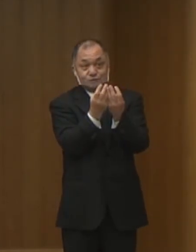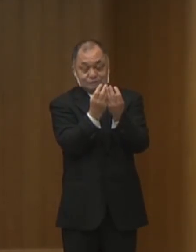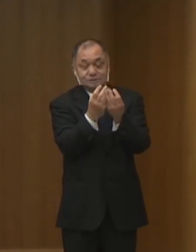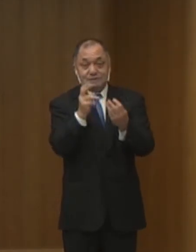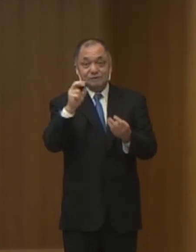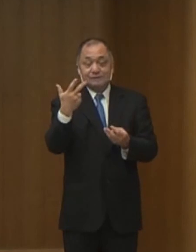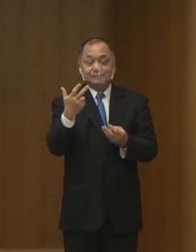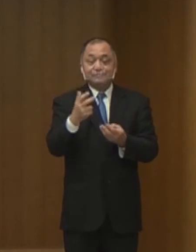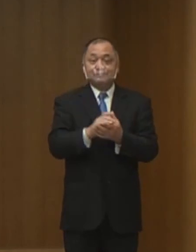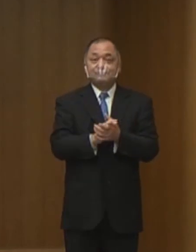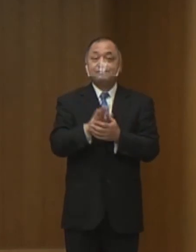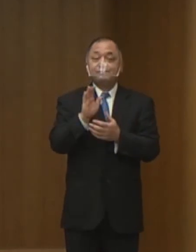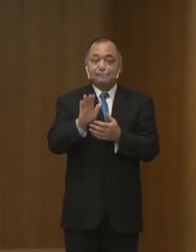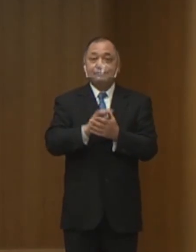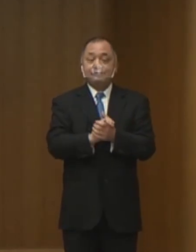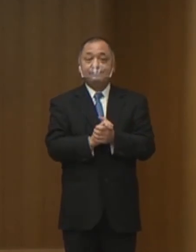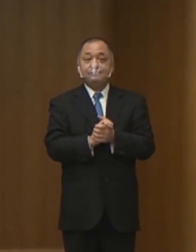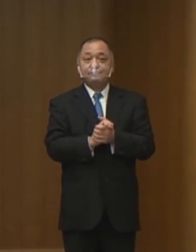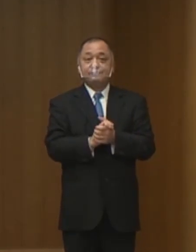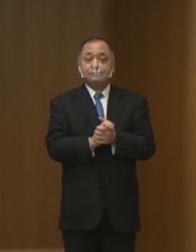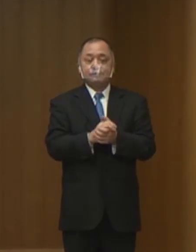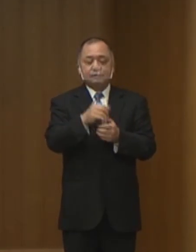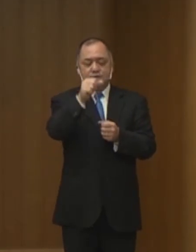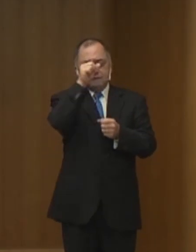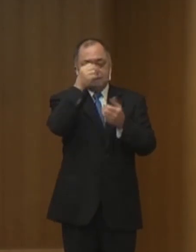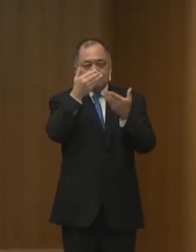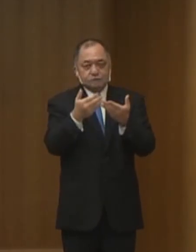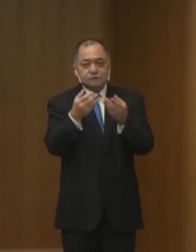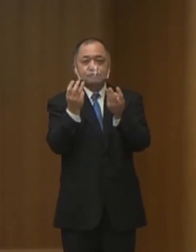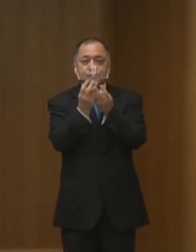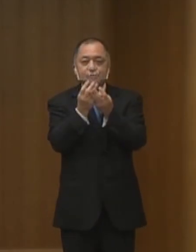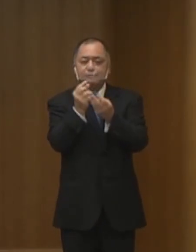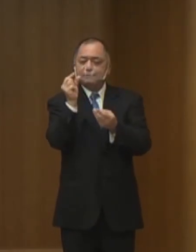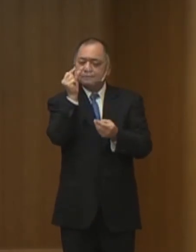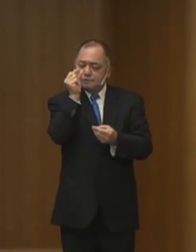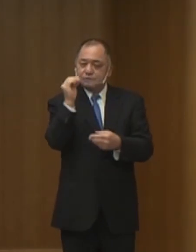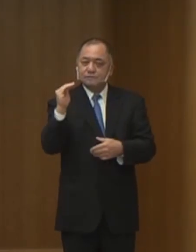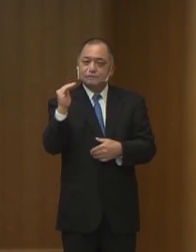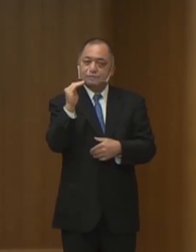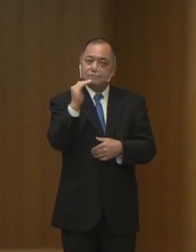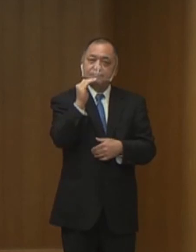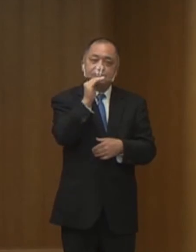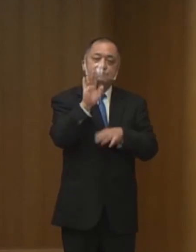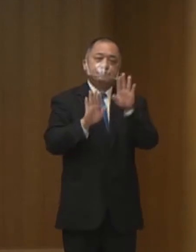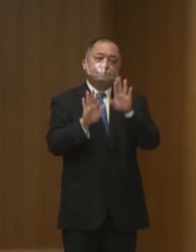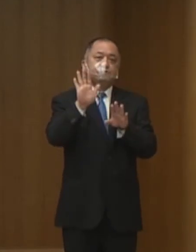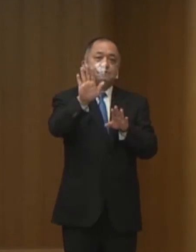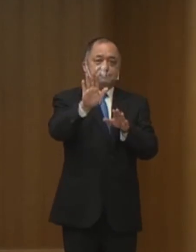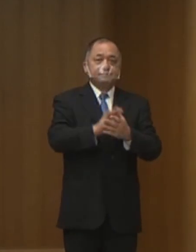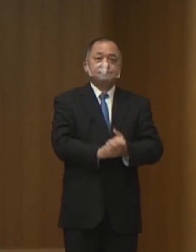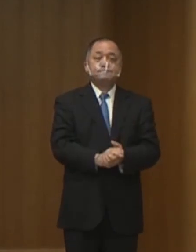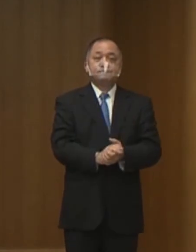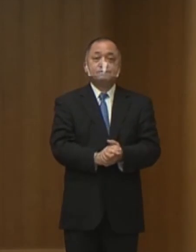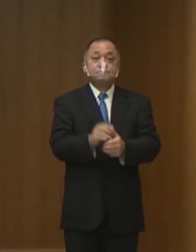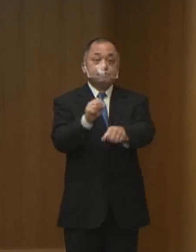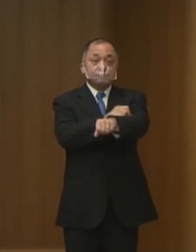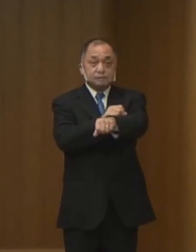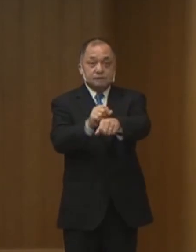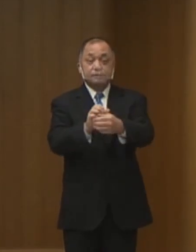27かと思いますけれども、重症者数についても増加傾向ということでございます。特にです